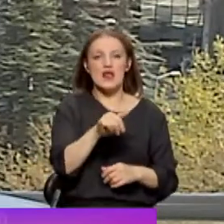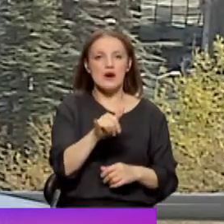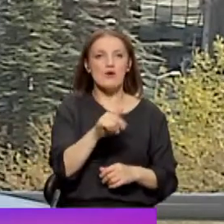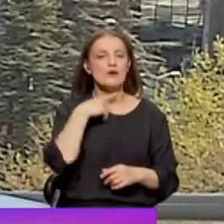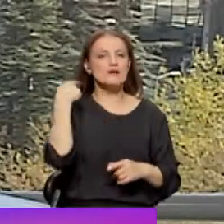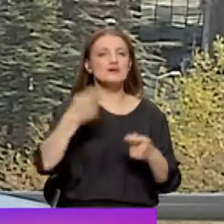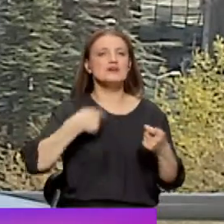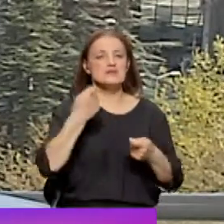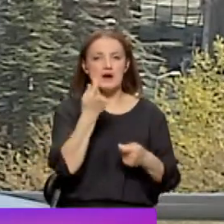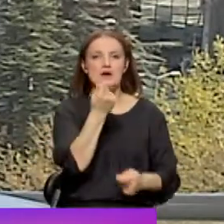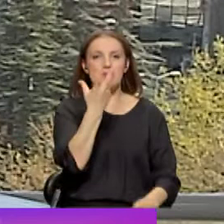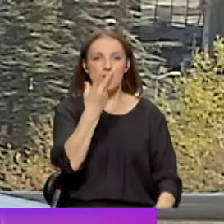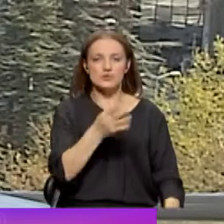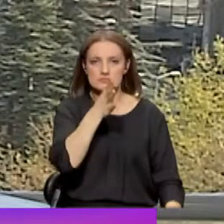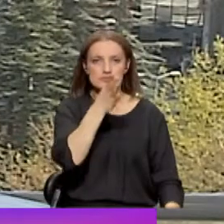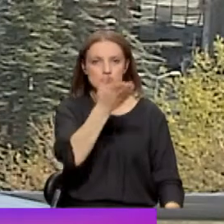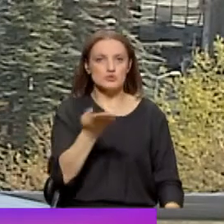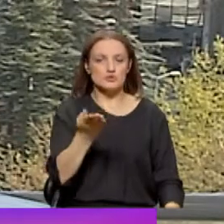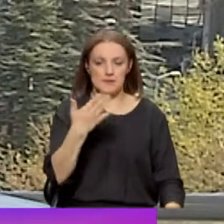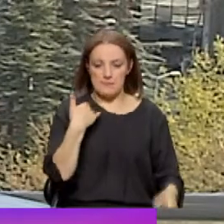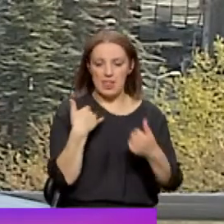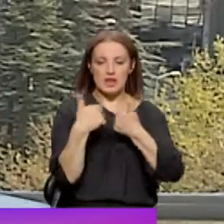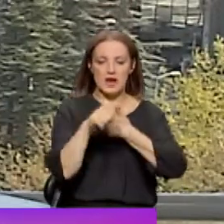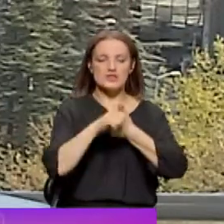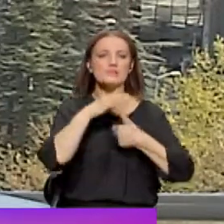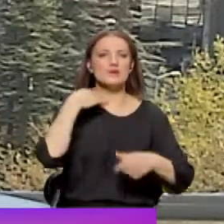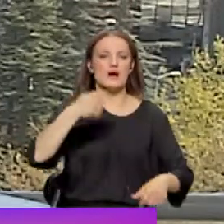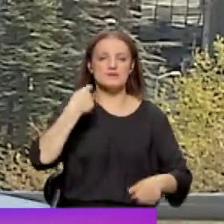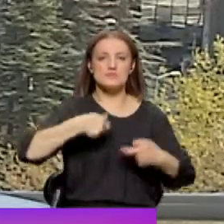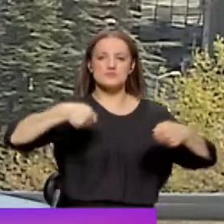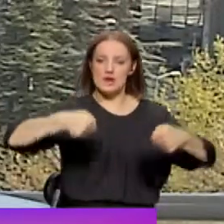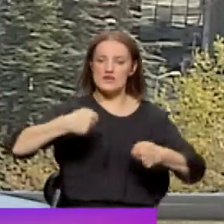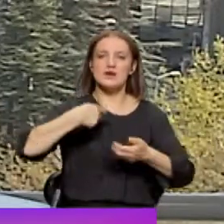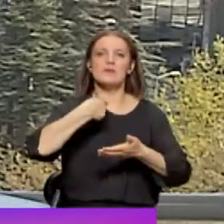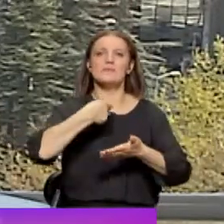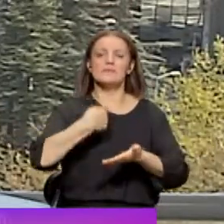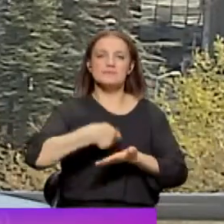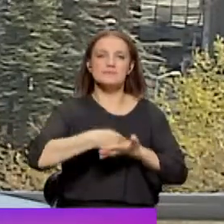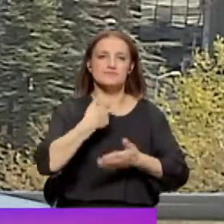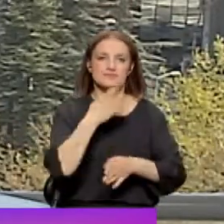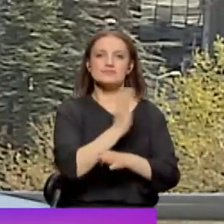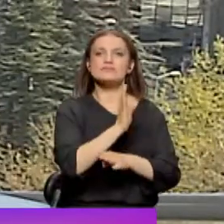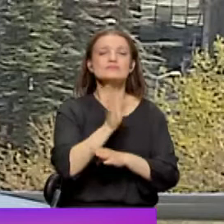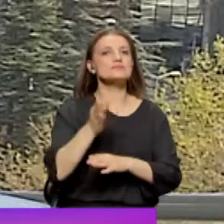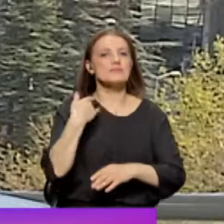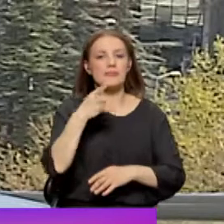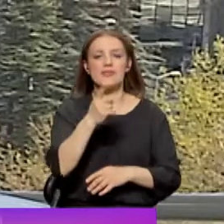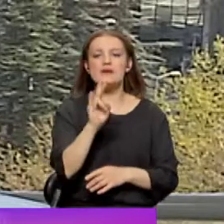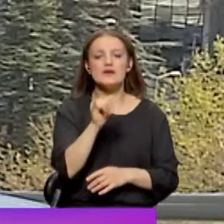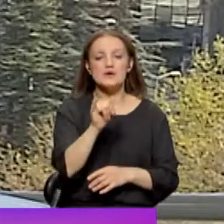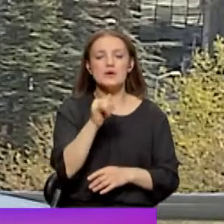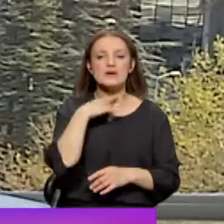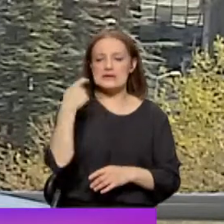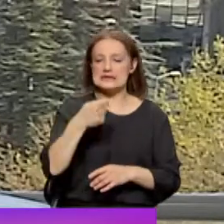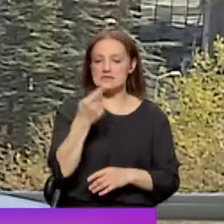ne kadar olduğunu biliyor musunuz? Ben eşimle gittim kasap, çarşı, pazar. O alışverişi yaparken 2 kilo kıymanın